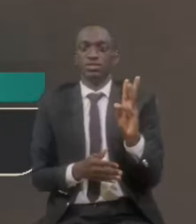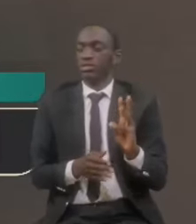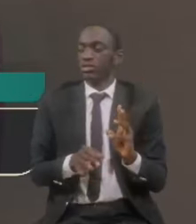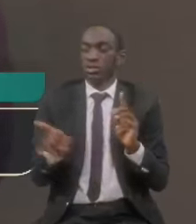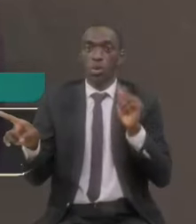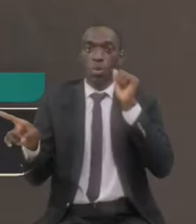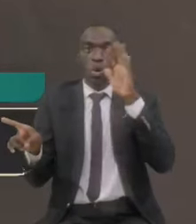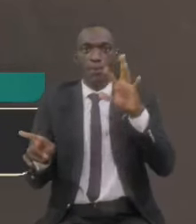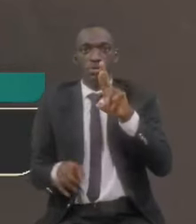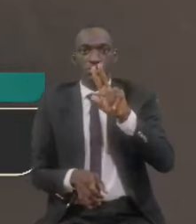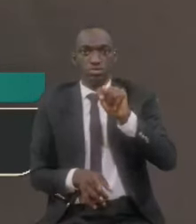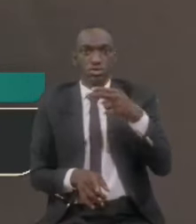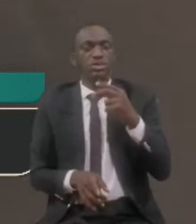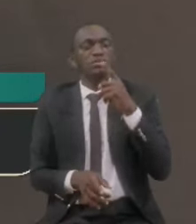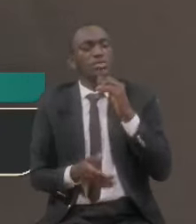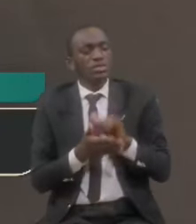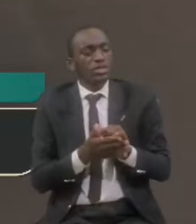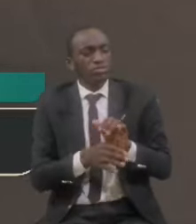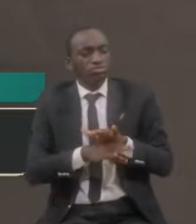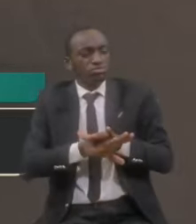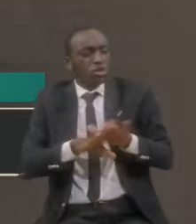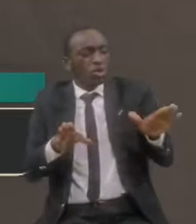16. Ne me presse pas